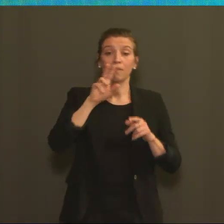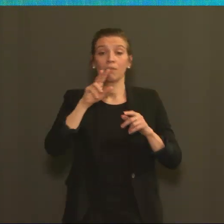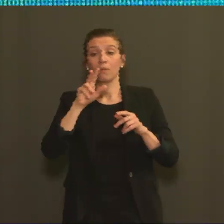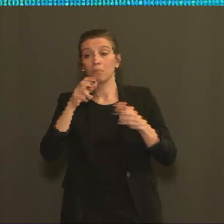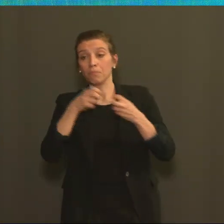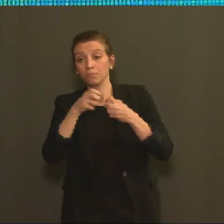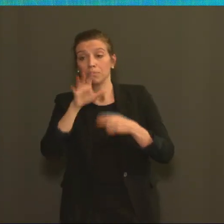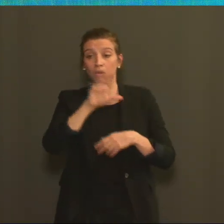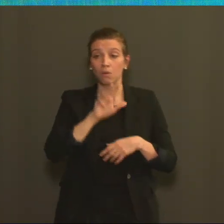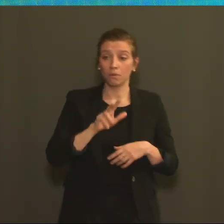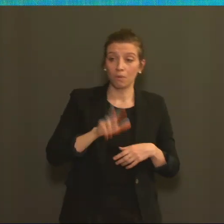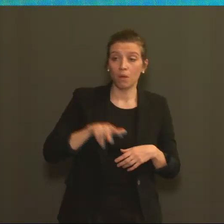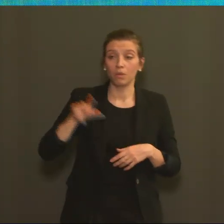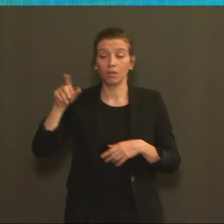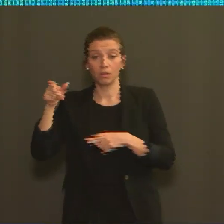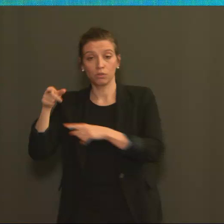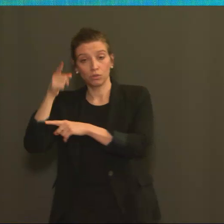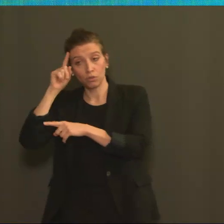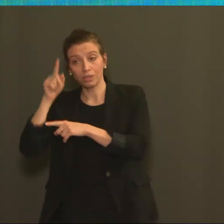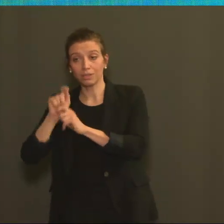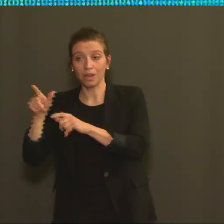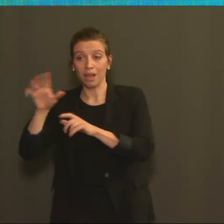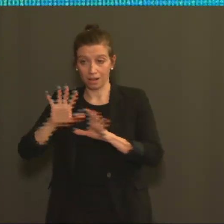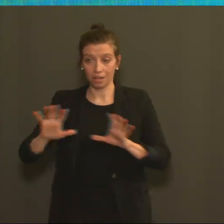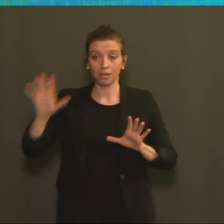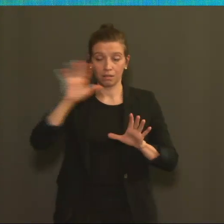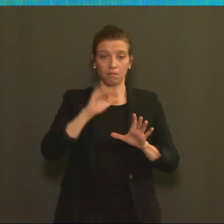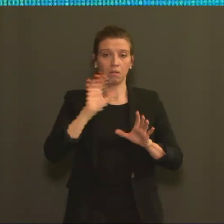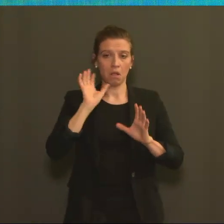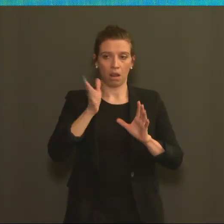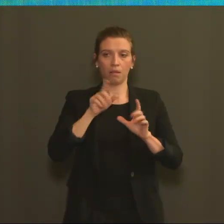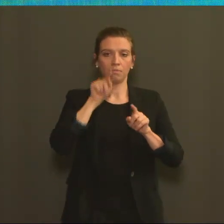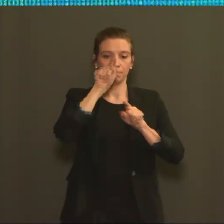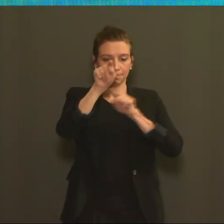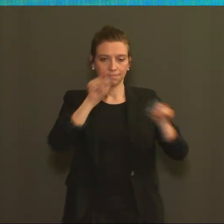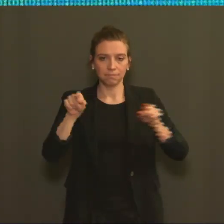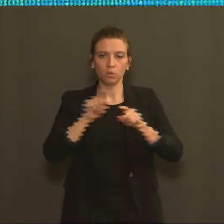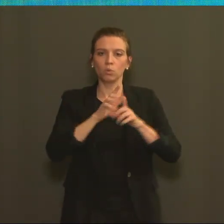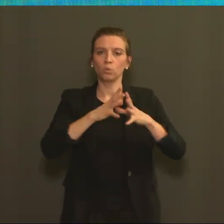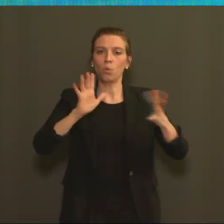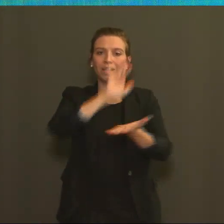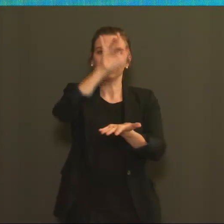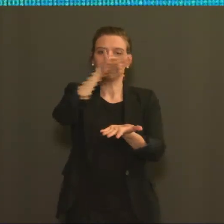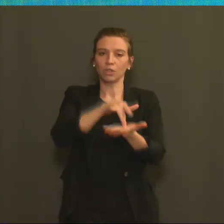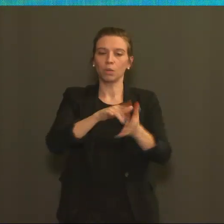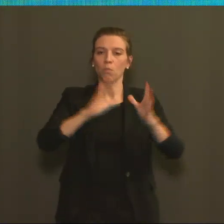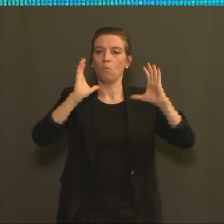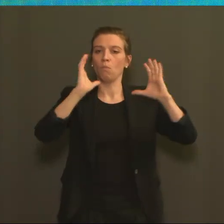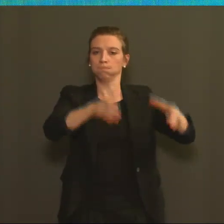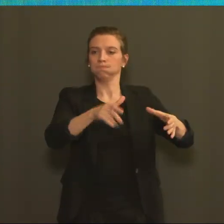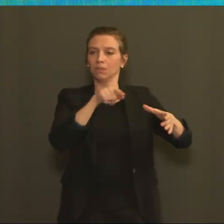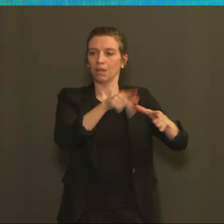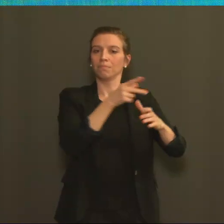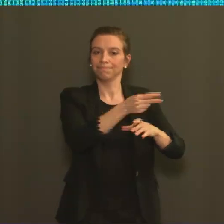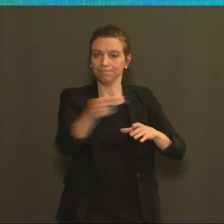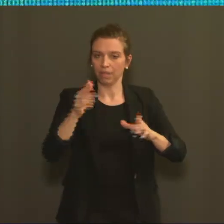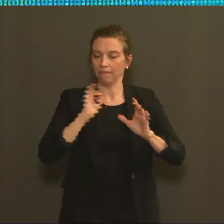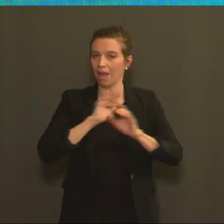zij gaan nu aan de slag om die centra voor de start van de volgende fase wat is fase 1b